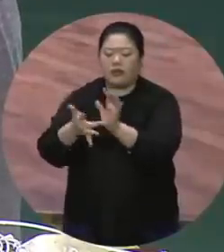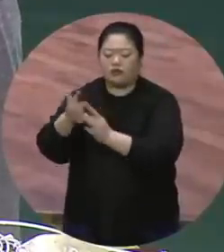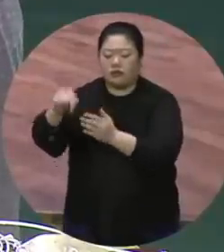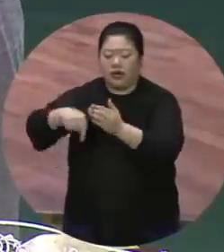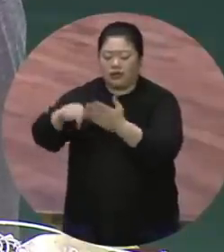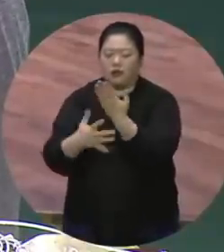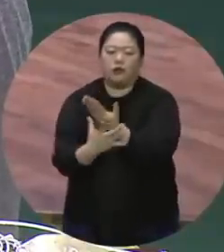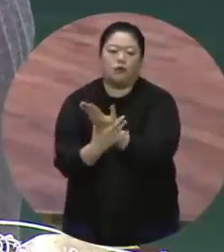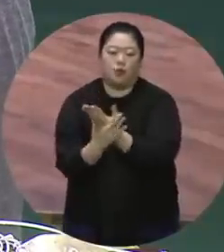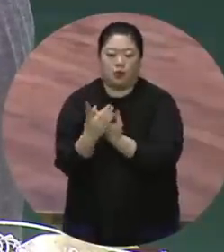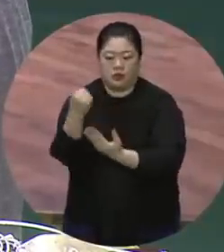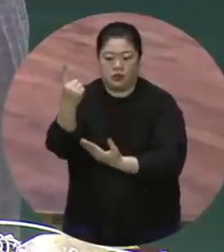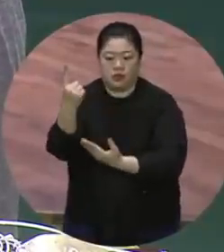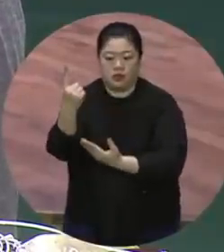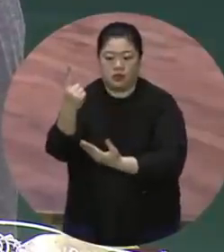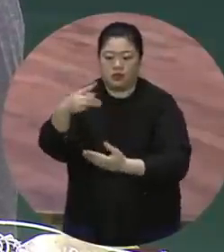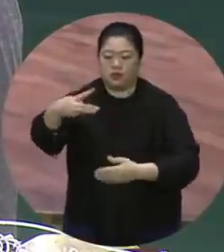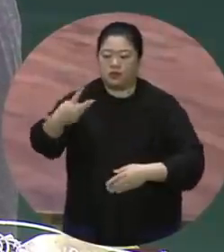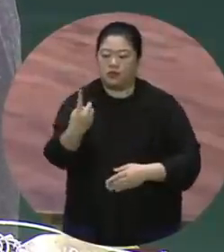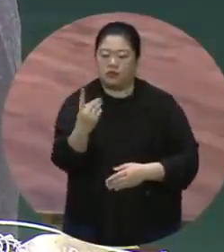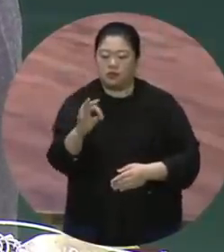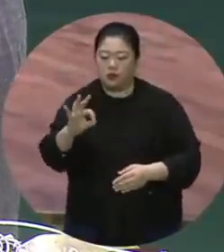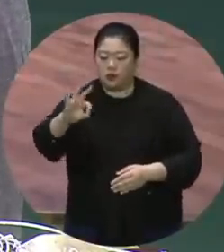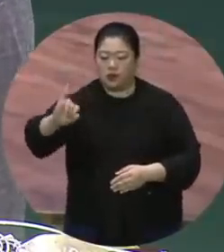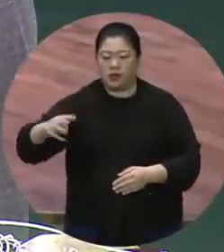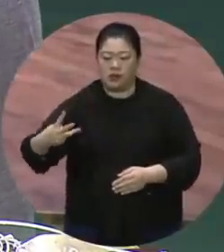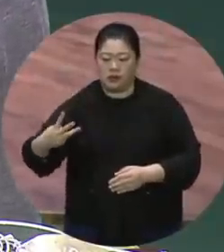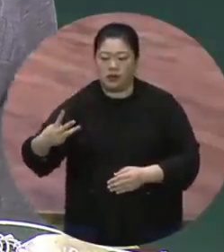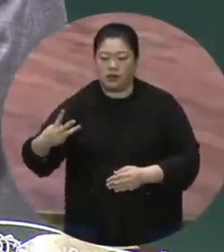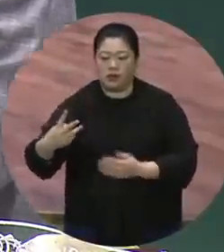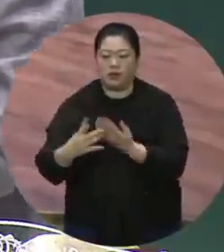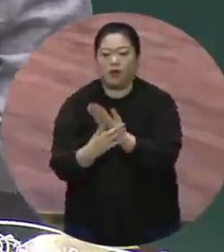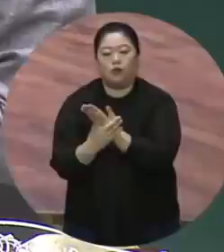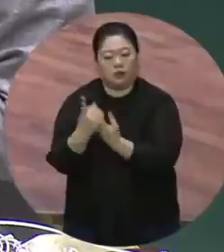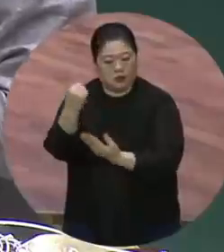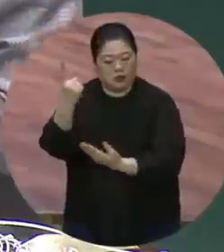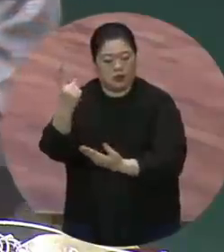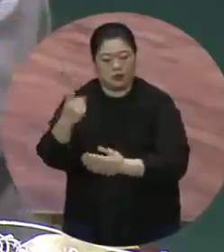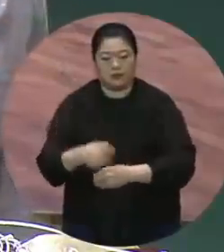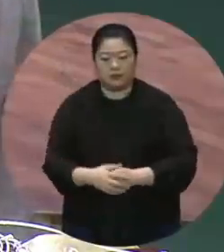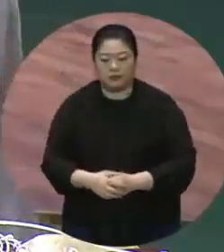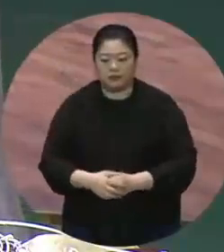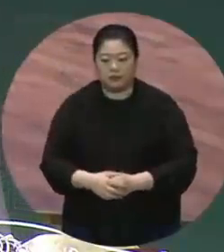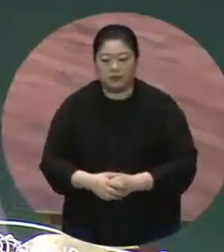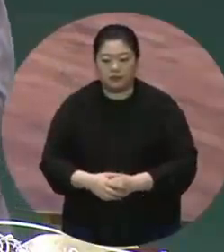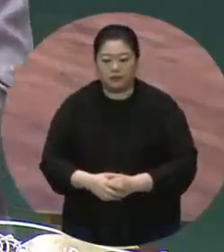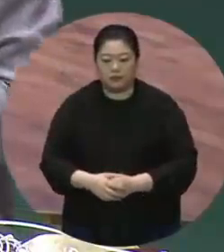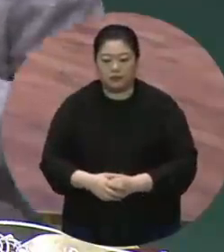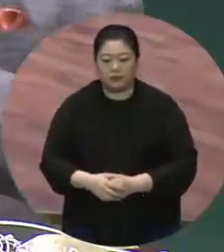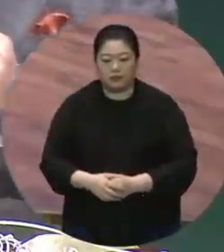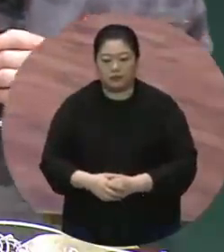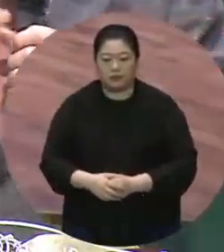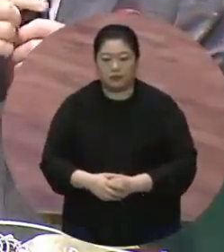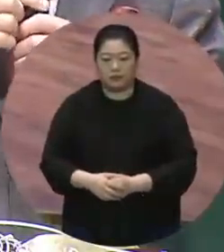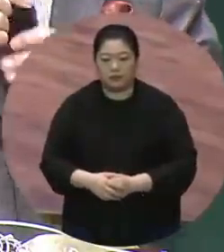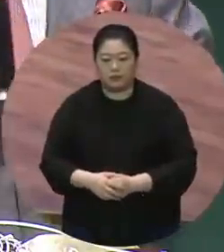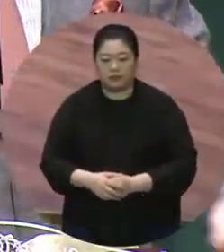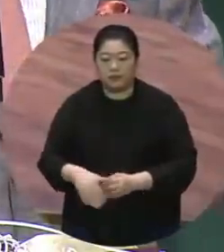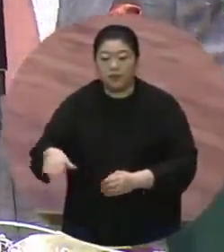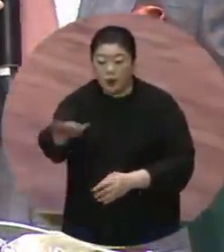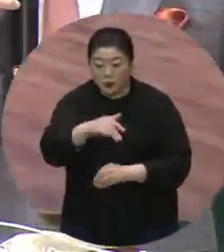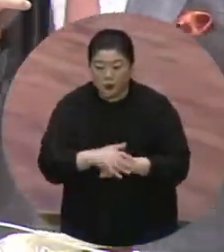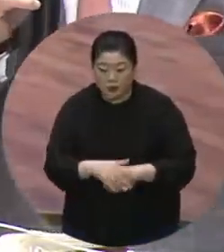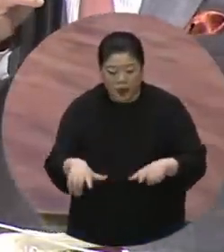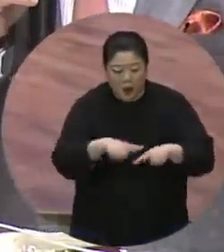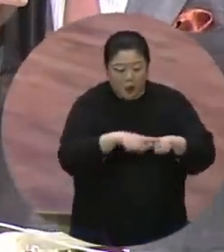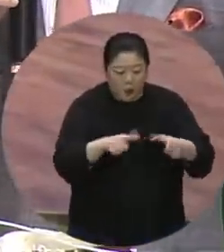하려 하십니다. 통일입니다. 통일. 여러분이 이렇게 특별히 새벽 기도를 하나님 하실 때는요. 여러분 한 사람 한